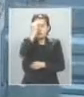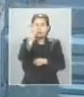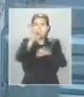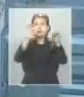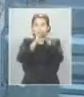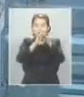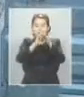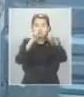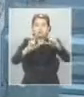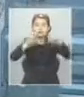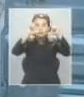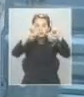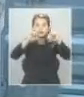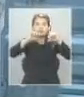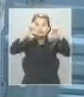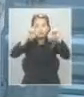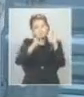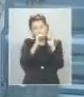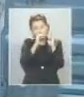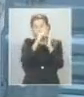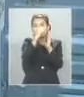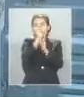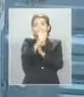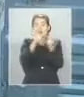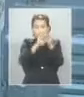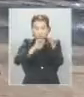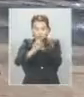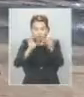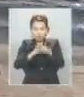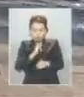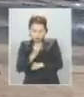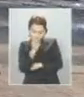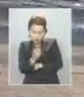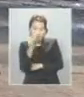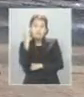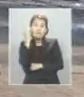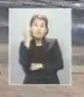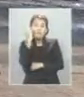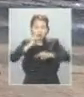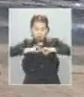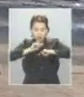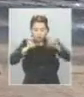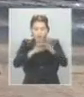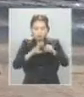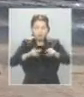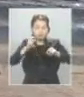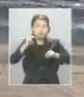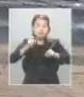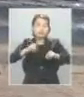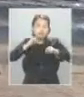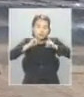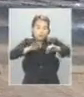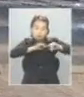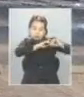ออกเฉียงเหนือราว104กิโลเมตรก็เข้าตรวจสอบบ้านเรือนที่ถูกคลื่นสึนามิพัดถล่มหลังแผ่นดินไหว 8.9 ริกเตอ